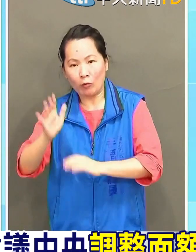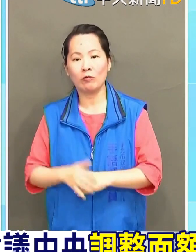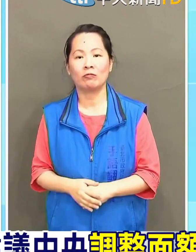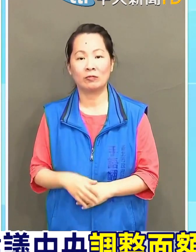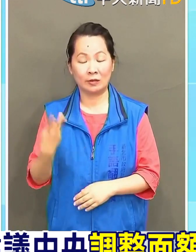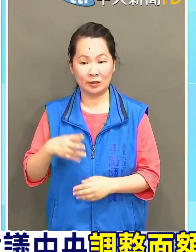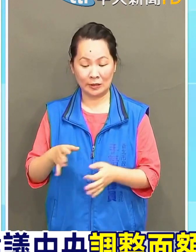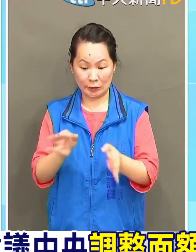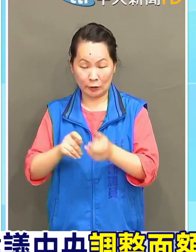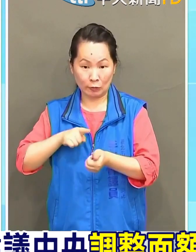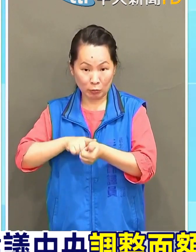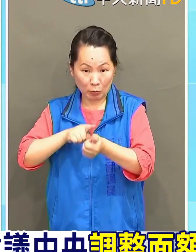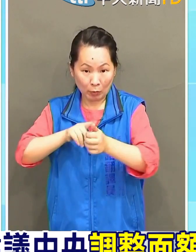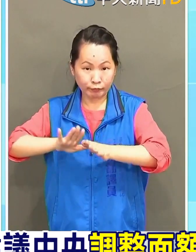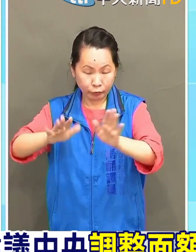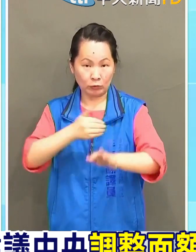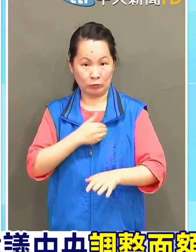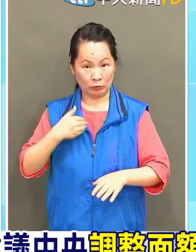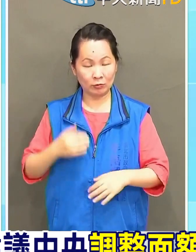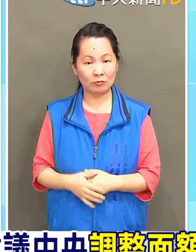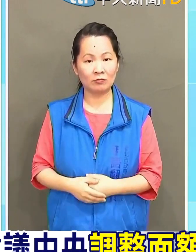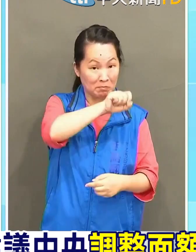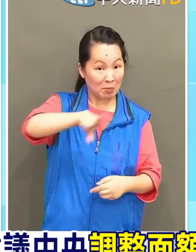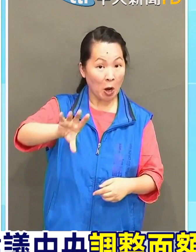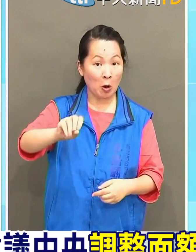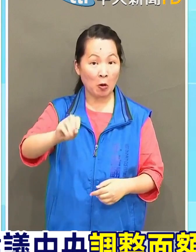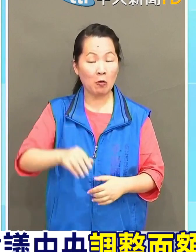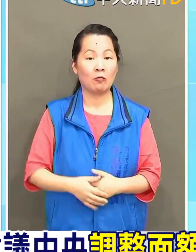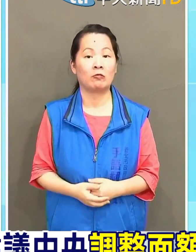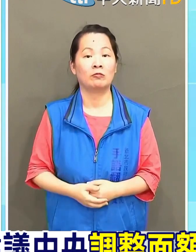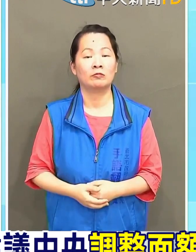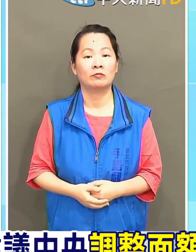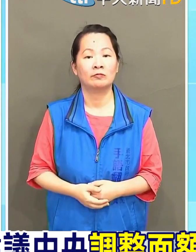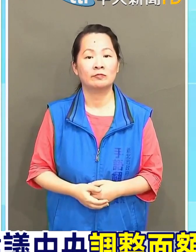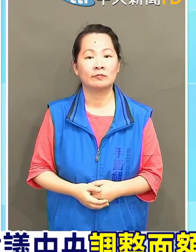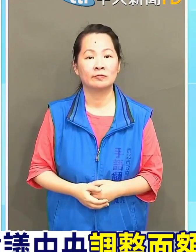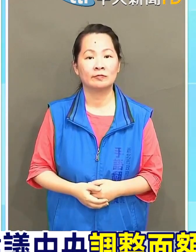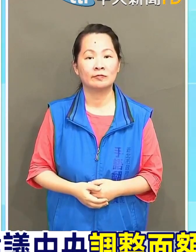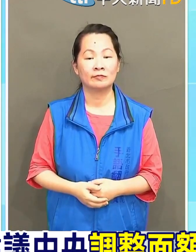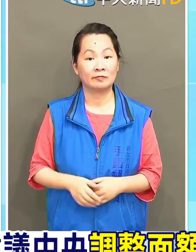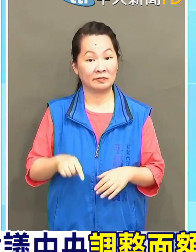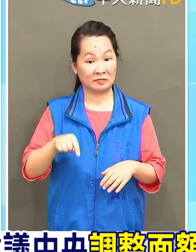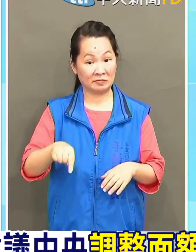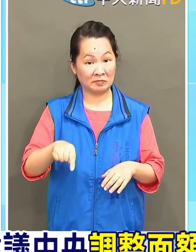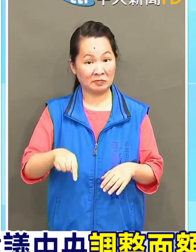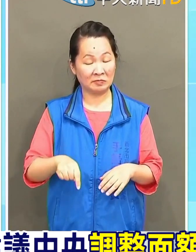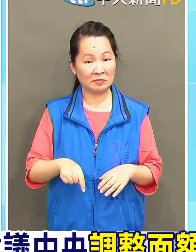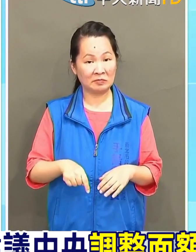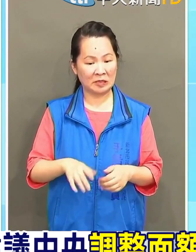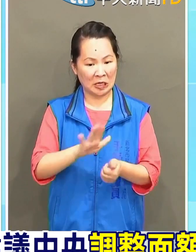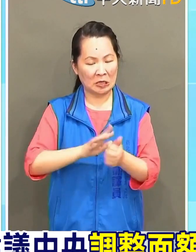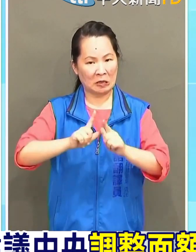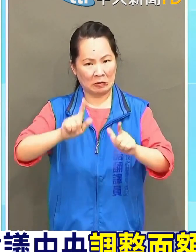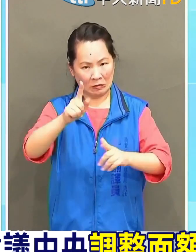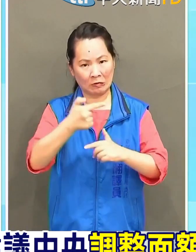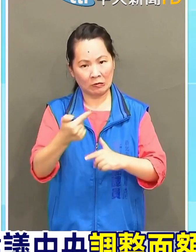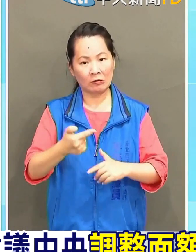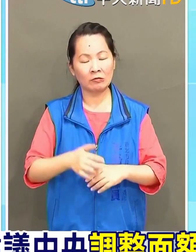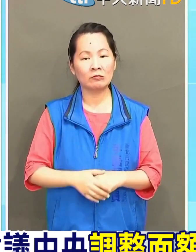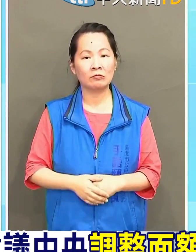益的经济，我们都努力的往前走。这一次确实受到伤害的就是